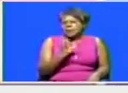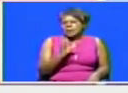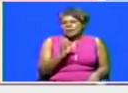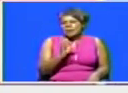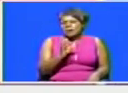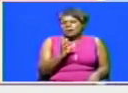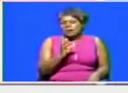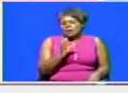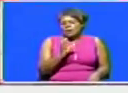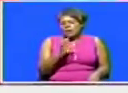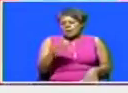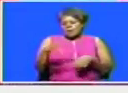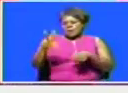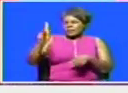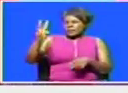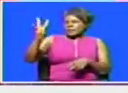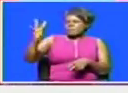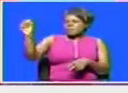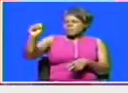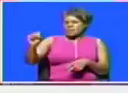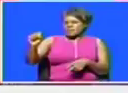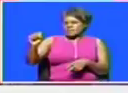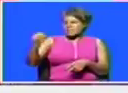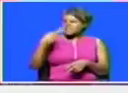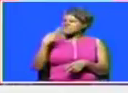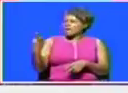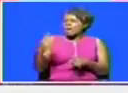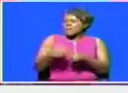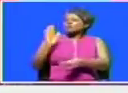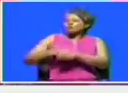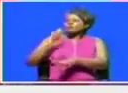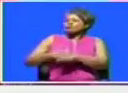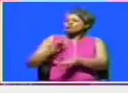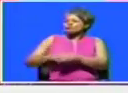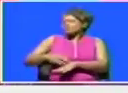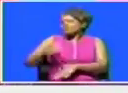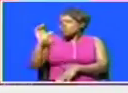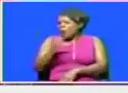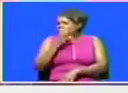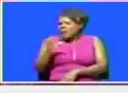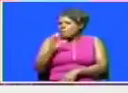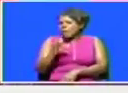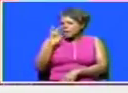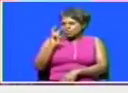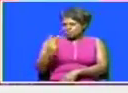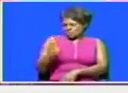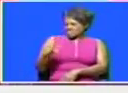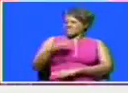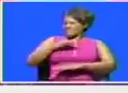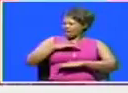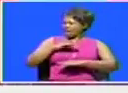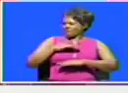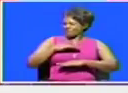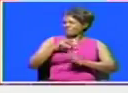shilingi 300 hapa KWS. Lakini ukienda kukunywa zile brand mzuri mzuri unataka kuone huyu mwanamume anatosha.